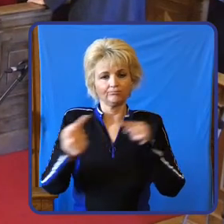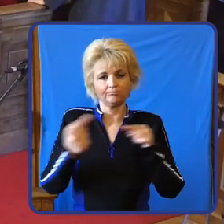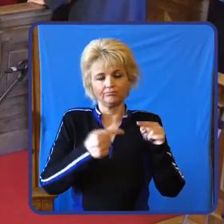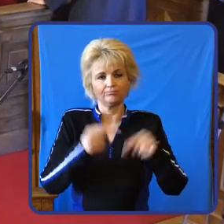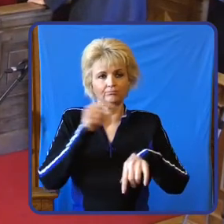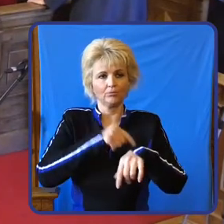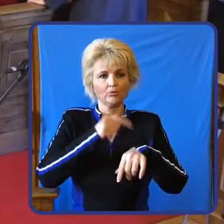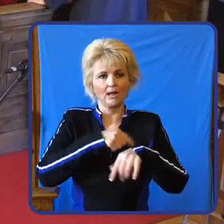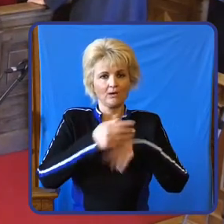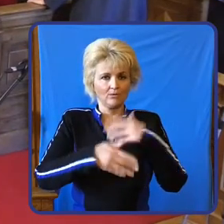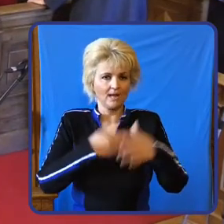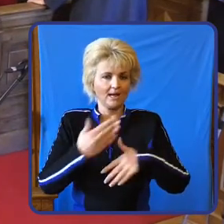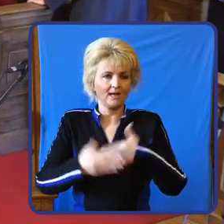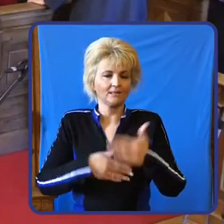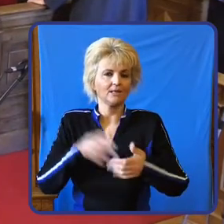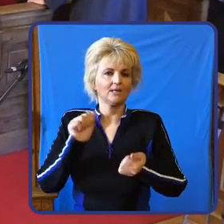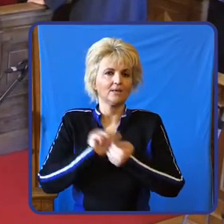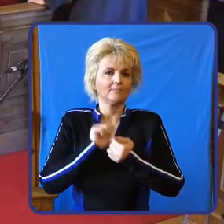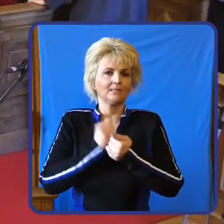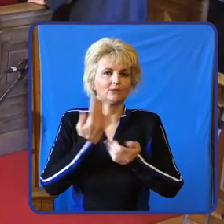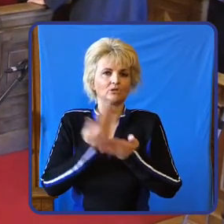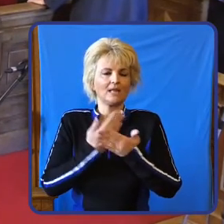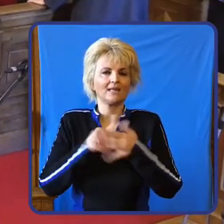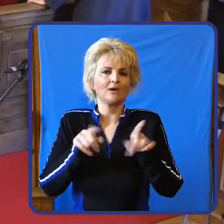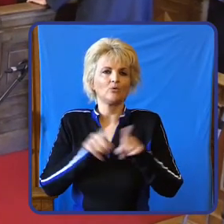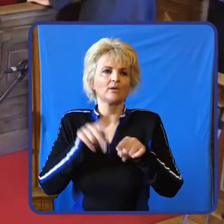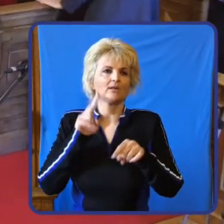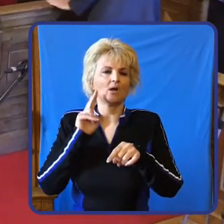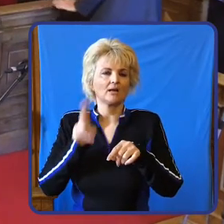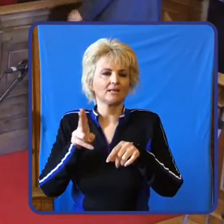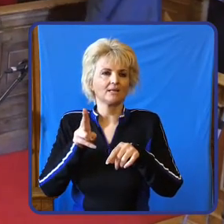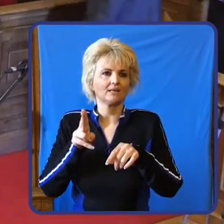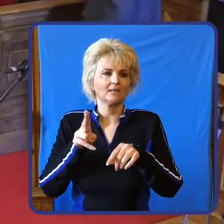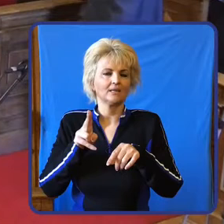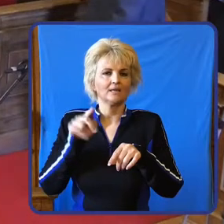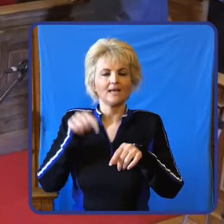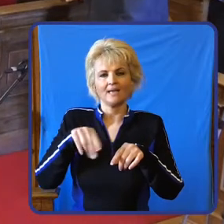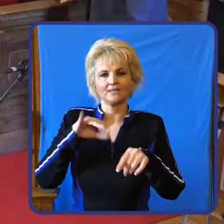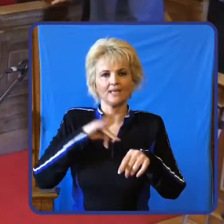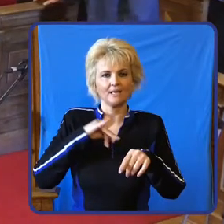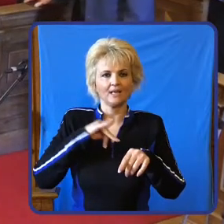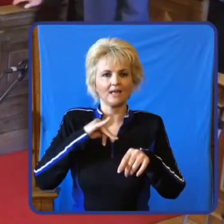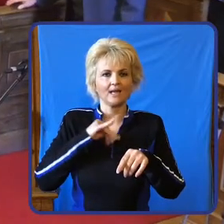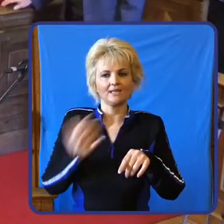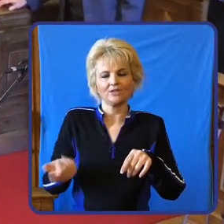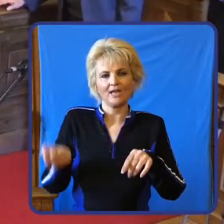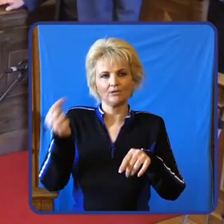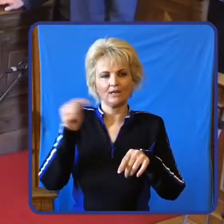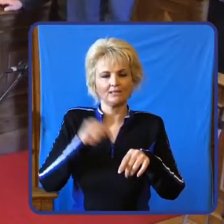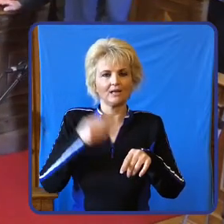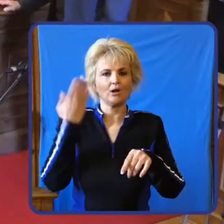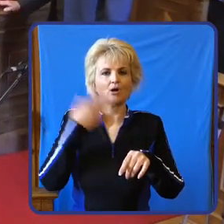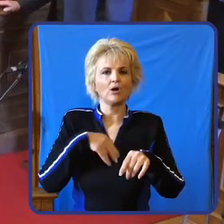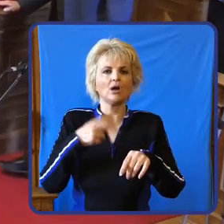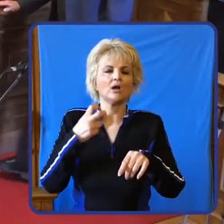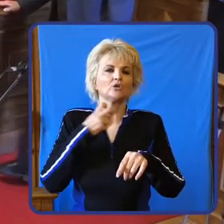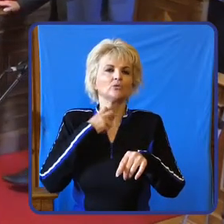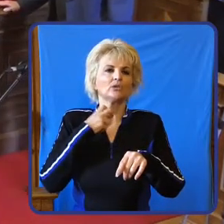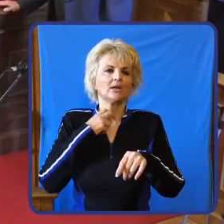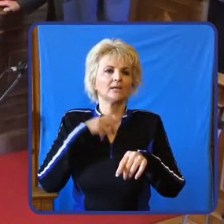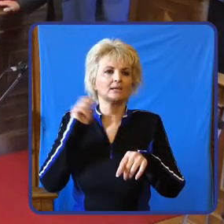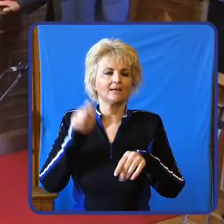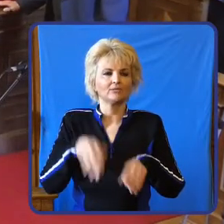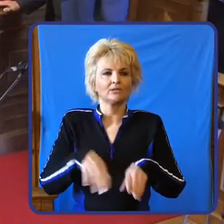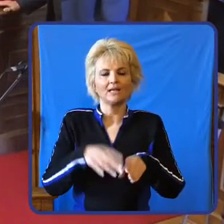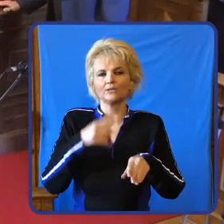órák hosszát. Biztos lenne olyan, akit ez érdekelne és eljönne ide, még hogy a Gyutai képviselőtársam azt mondta, hogy ő